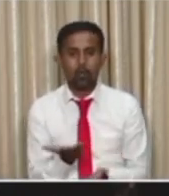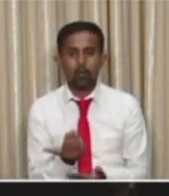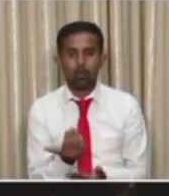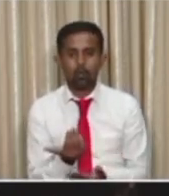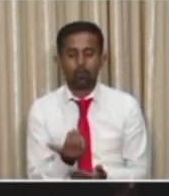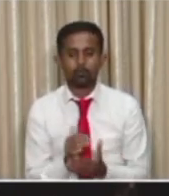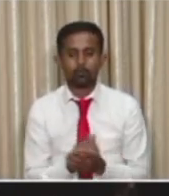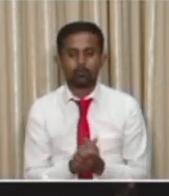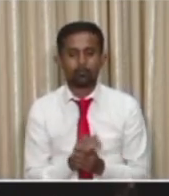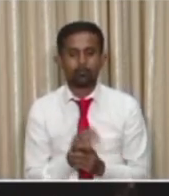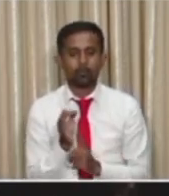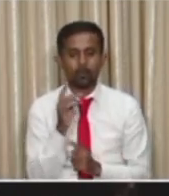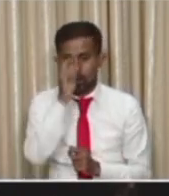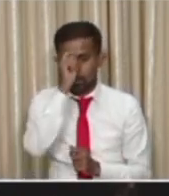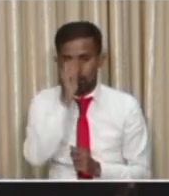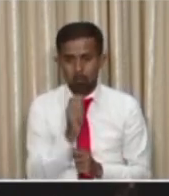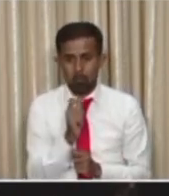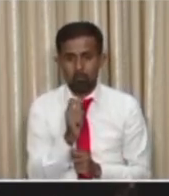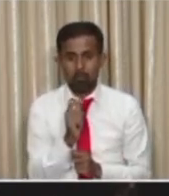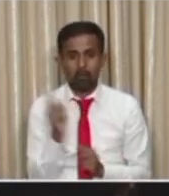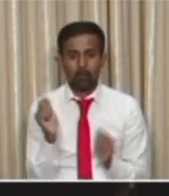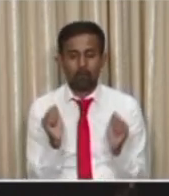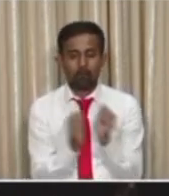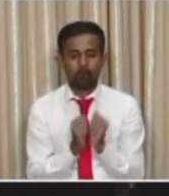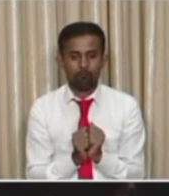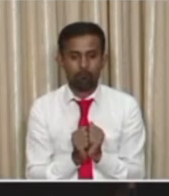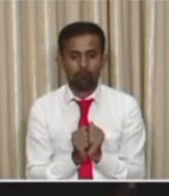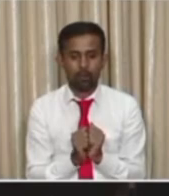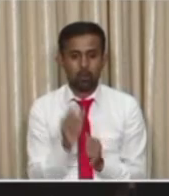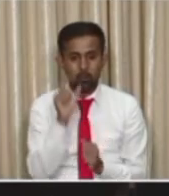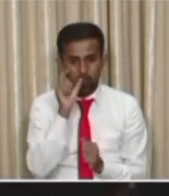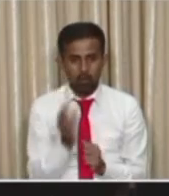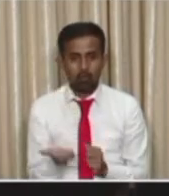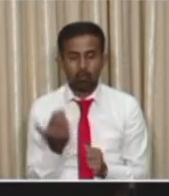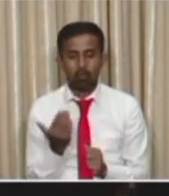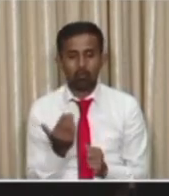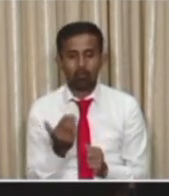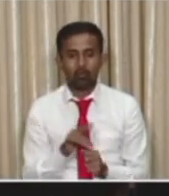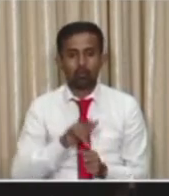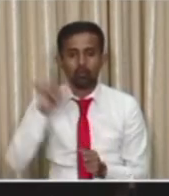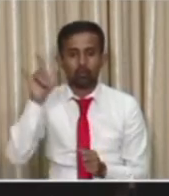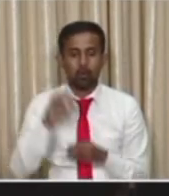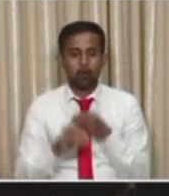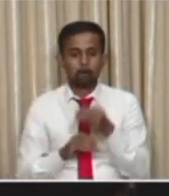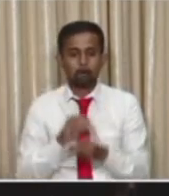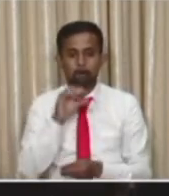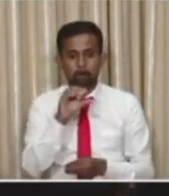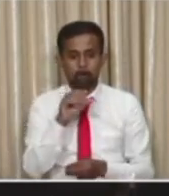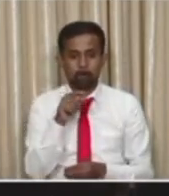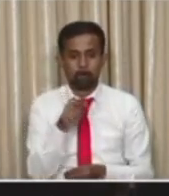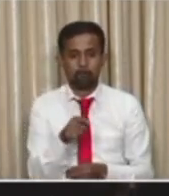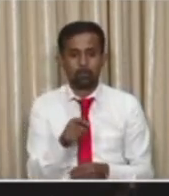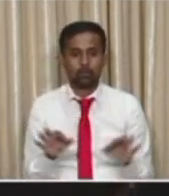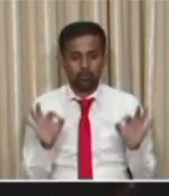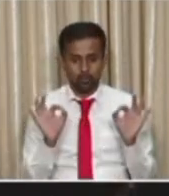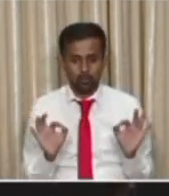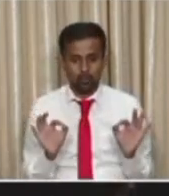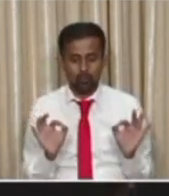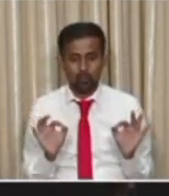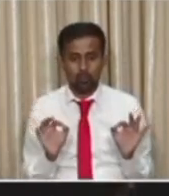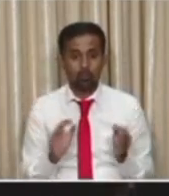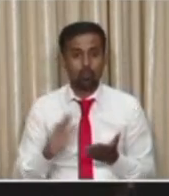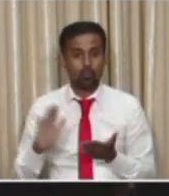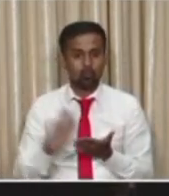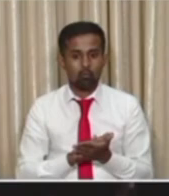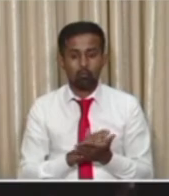ஜனாதிபதியினுடைய செயற்பாடுகளை நாங்கள் பார்க்கின்றோம். இன்று வெளிநாட்டிலிருந்து வருகின்ற முதலீட்டாளர்களுக்கான ஒரு சரியான ஒரு களமாக இலங்கை இல்லை என்ற குற்றச்சாட்டு தொடர்ச்சியாக